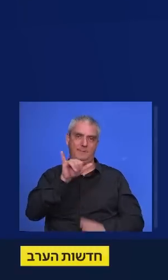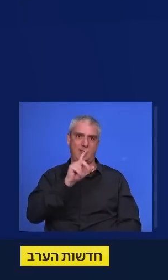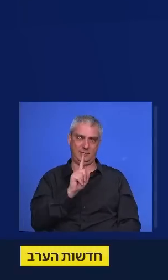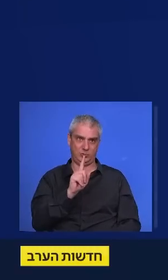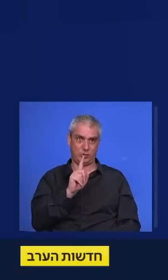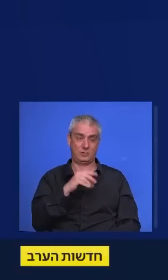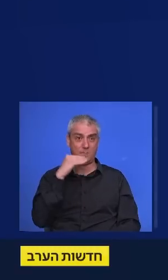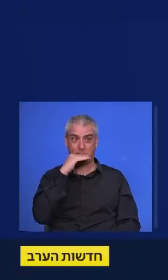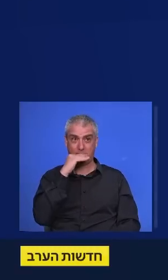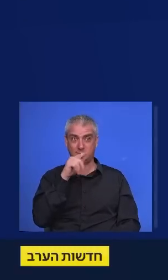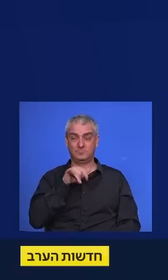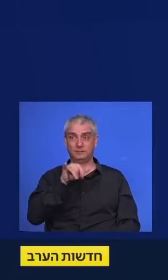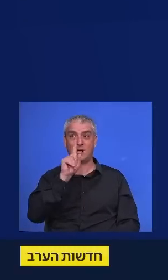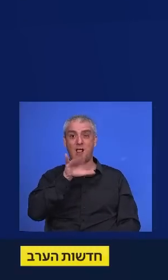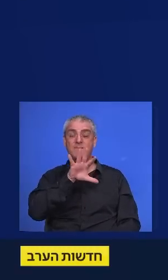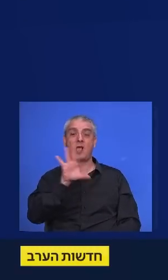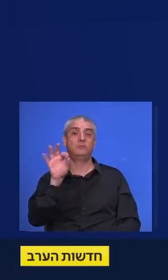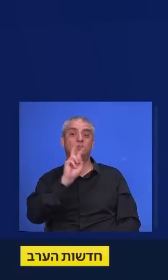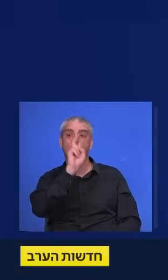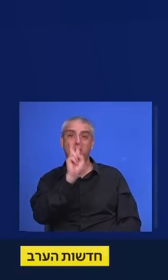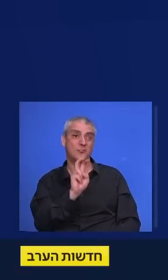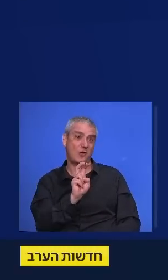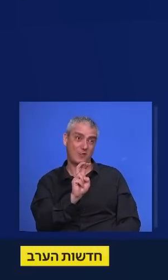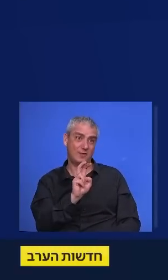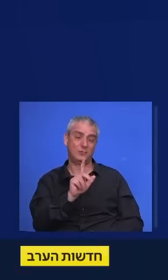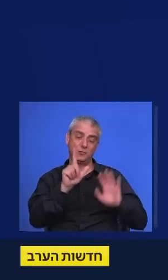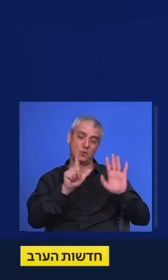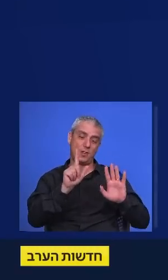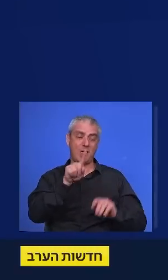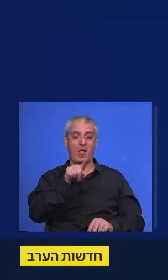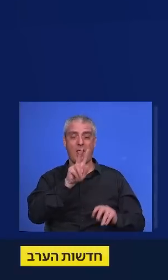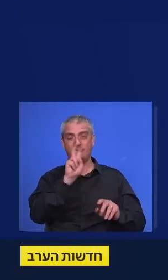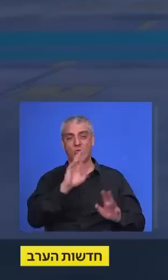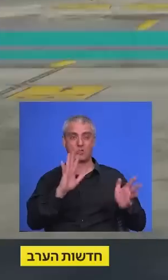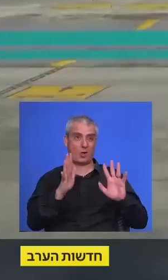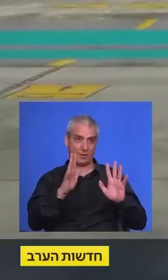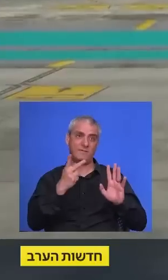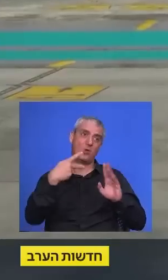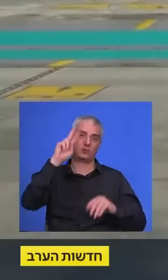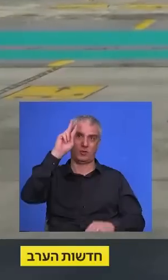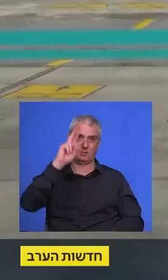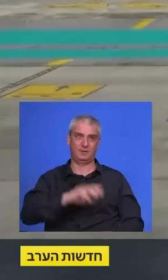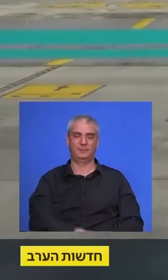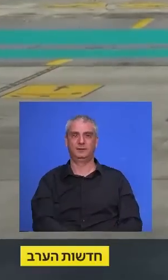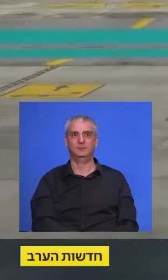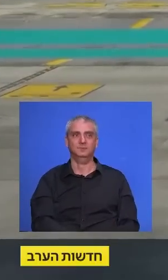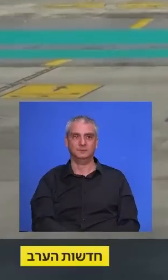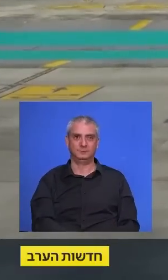בפסח הטיסה תעלה 1,500 דולר, ביולי סביב 1,000 דולרים וגם יותר.